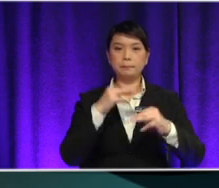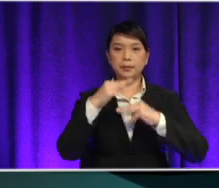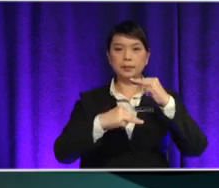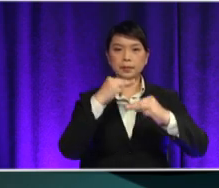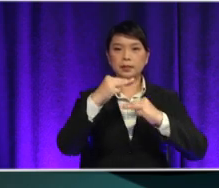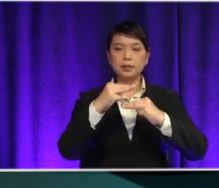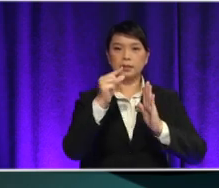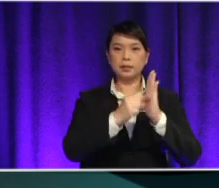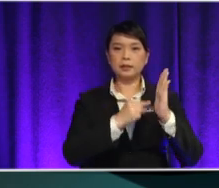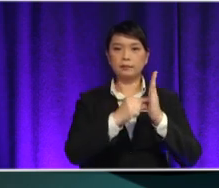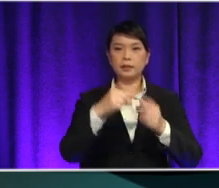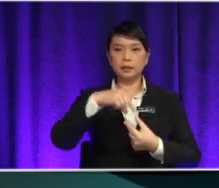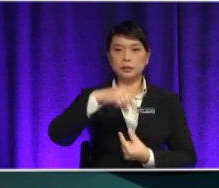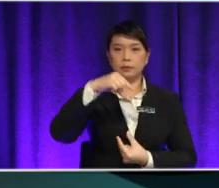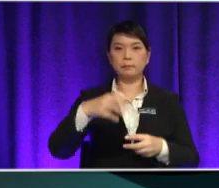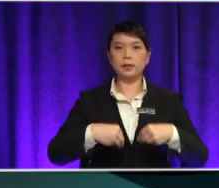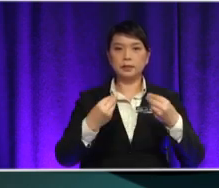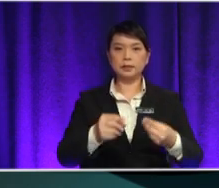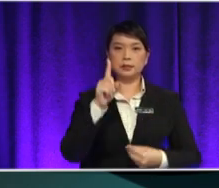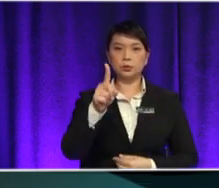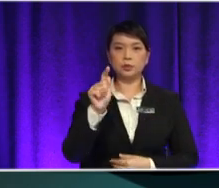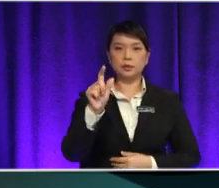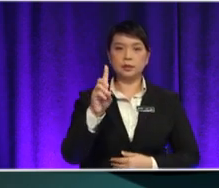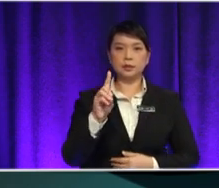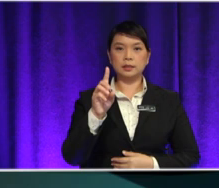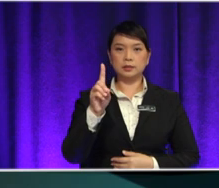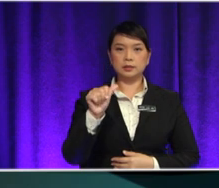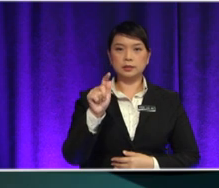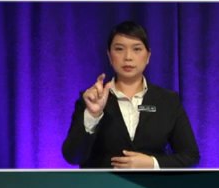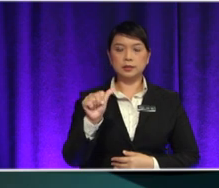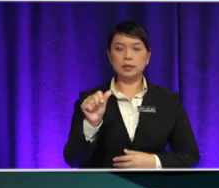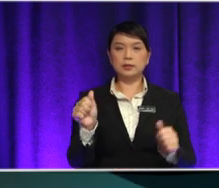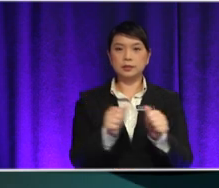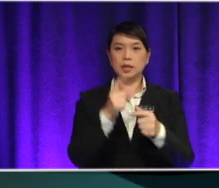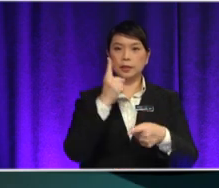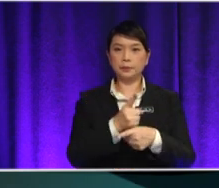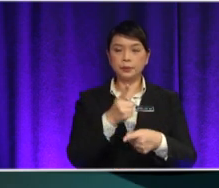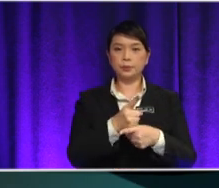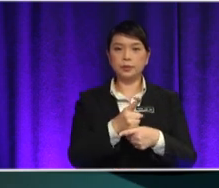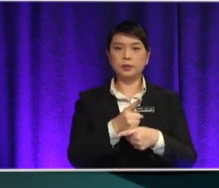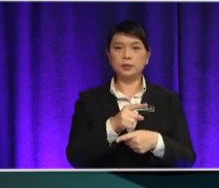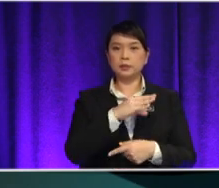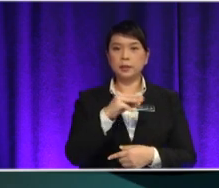histogram bagi suatu set data terkumpul dengan tepat. Ketiga,